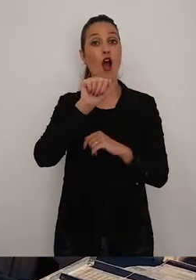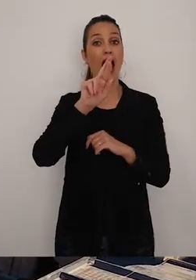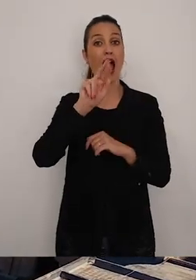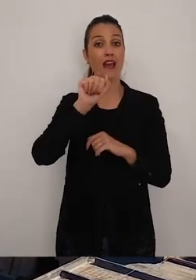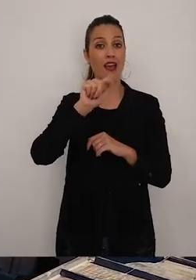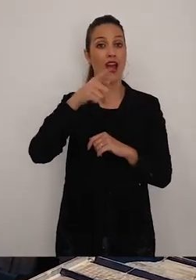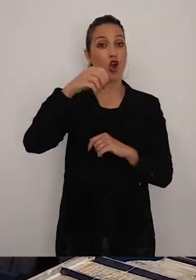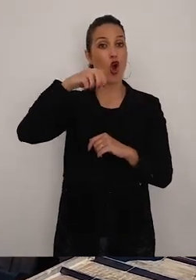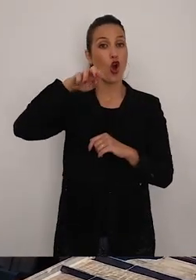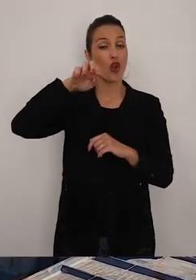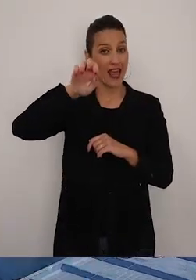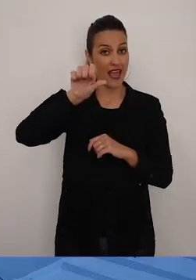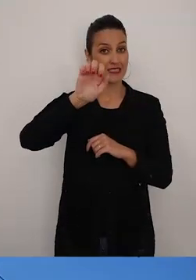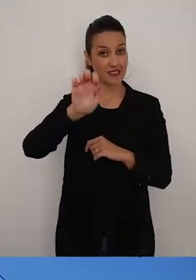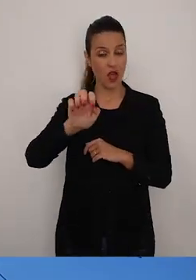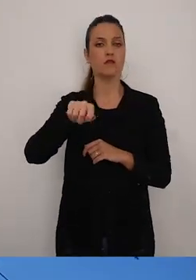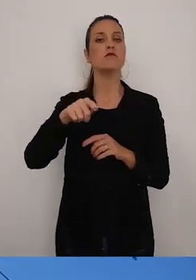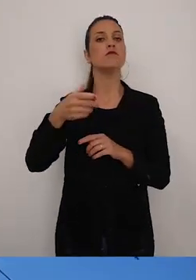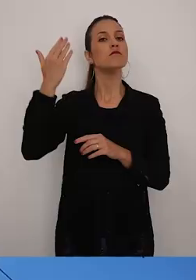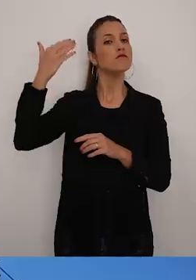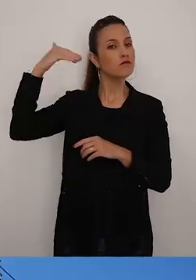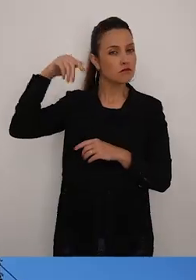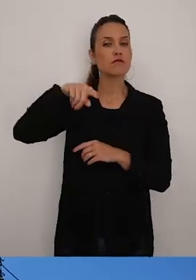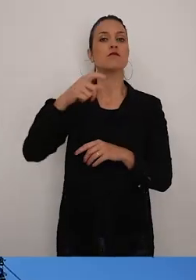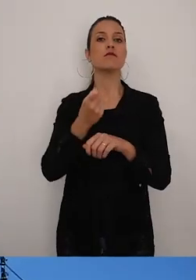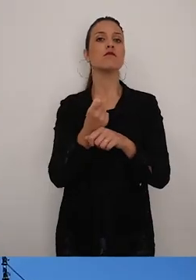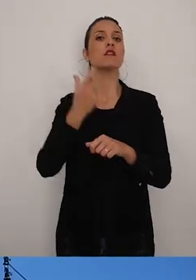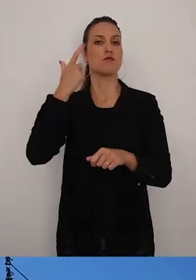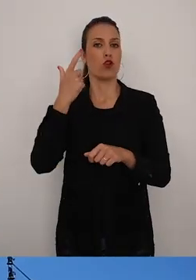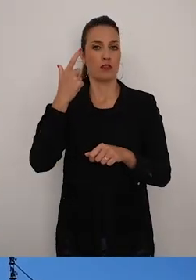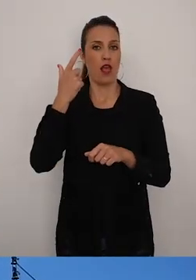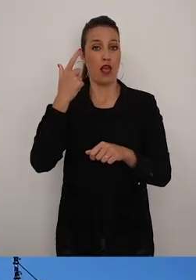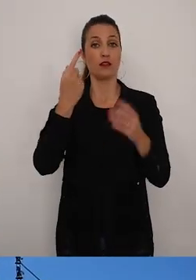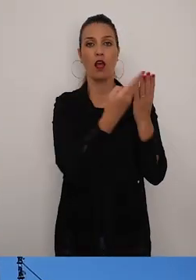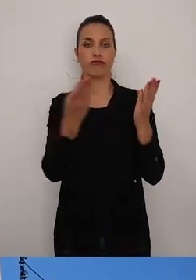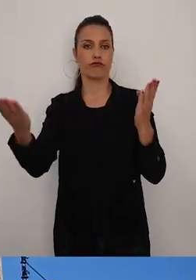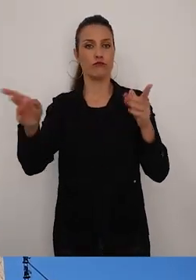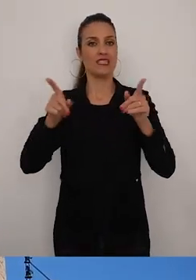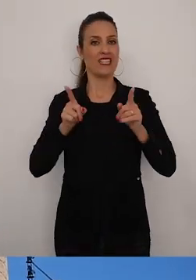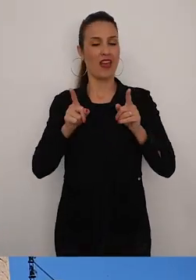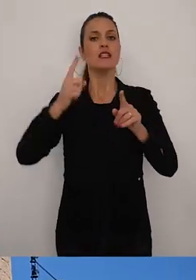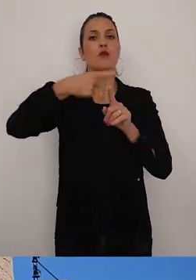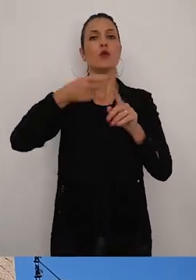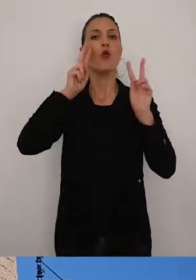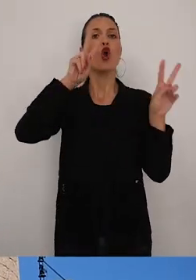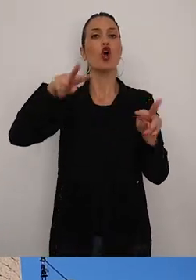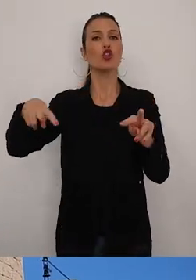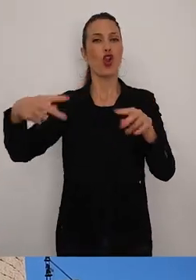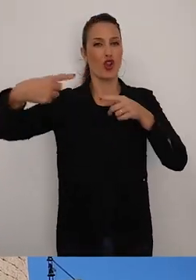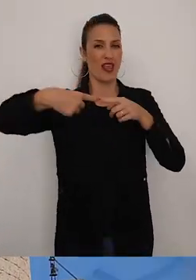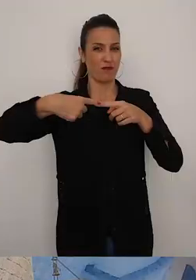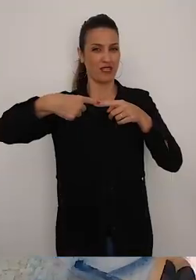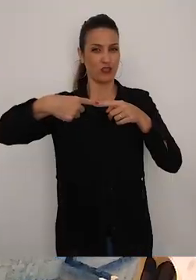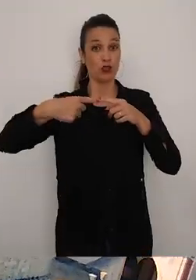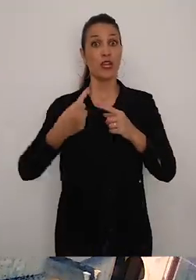Il castello aragonese di Palmariggi ha rappresentato in passato un importante baluardo di difesa e di controllo, non solo di Casale